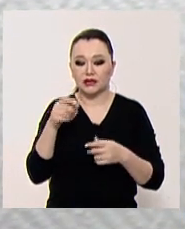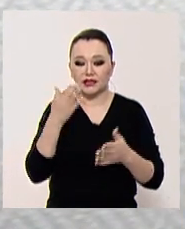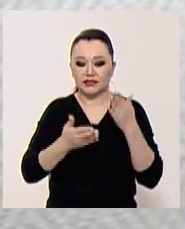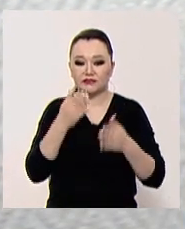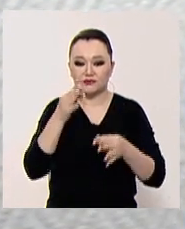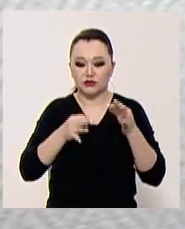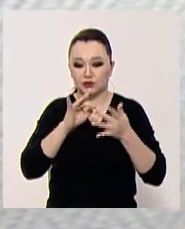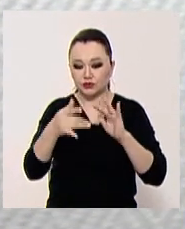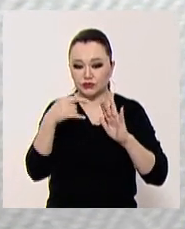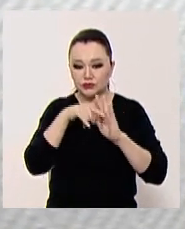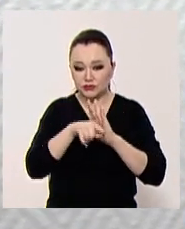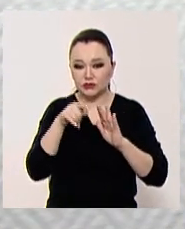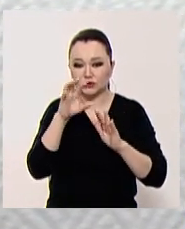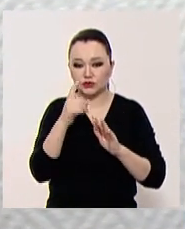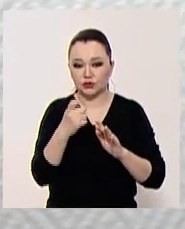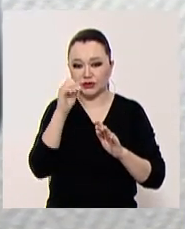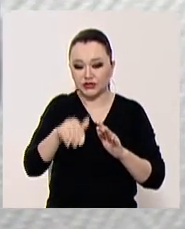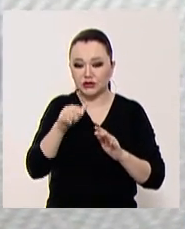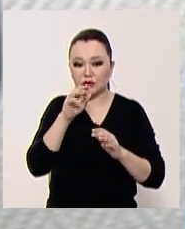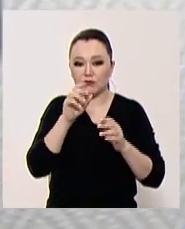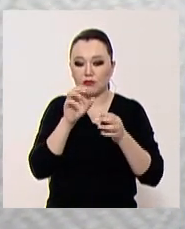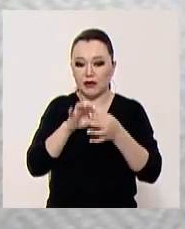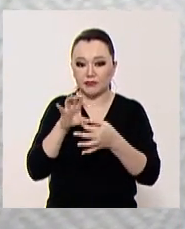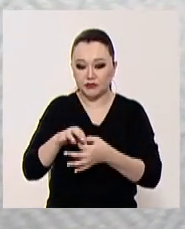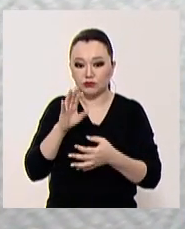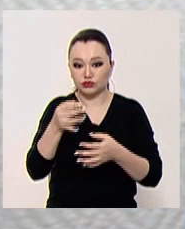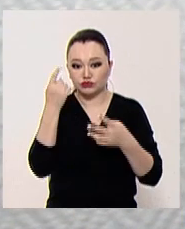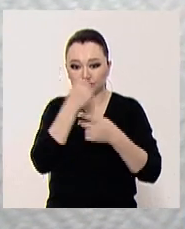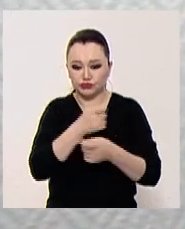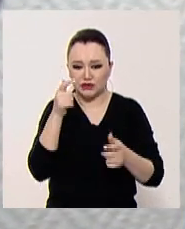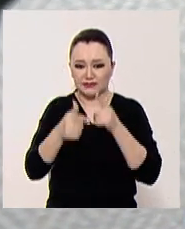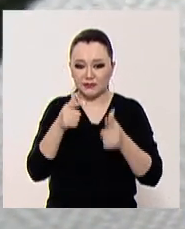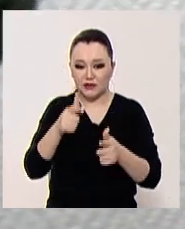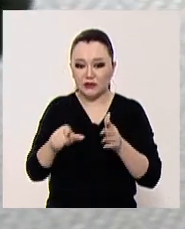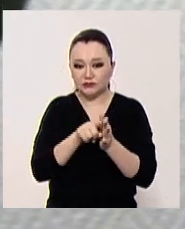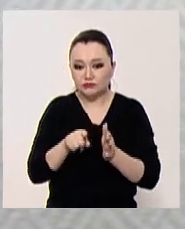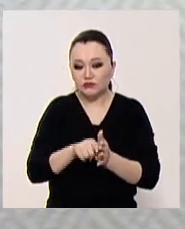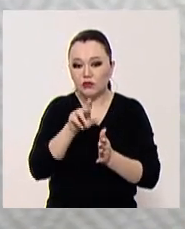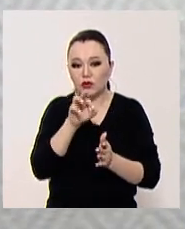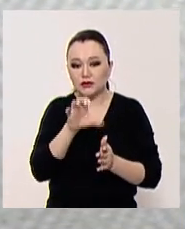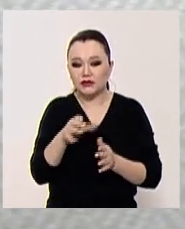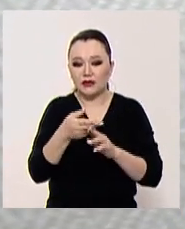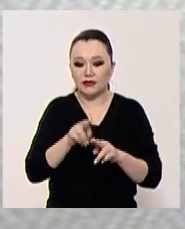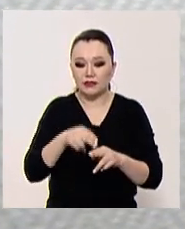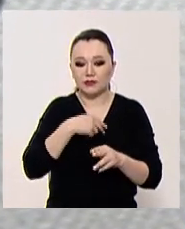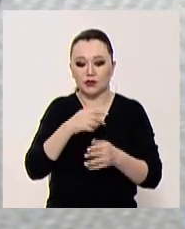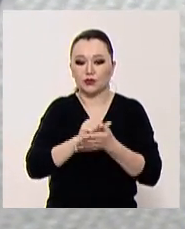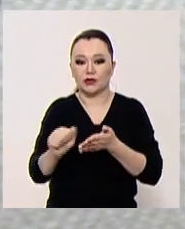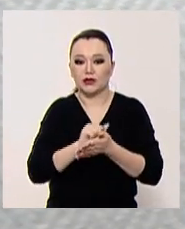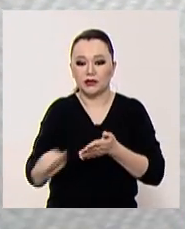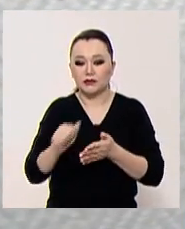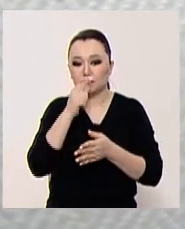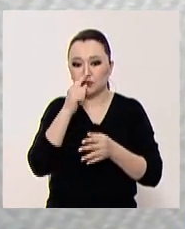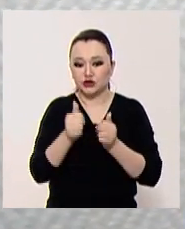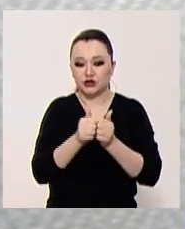Если в соцсетях со 100 тысячами подписчиков и больше будут всплывать оскорбительные посты и комментарии, эти публикации мы намерены удалять в